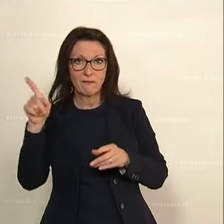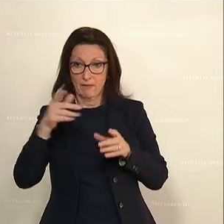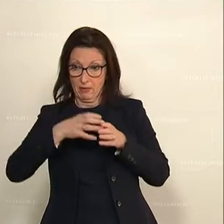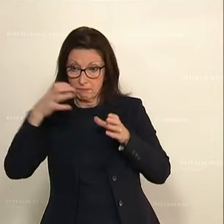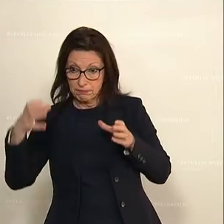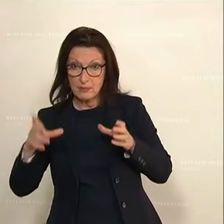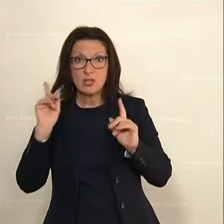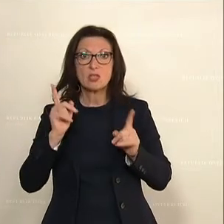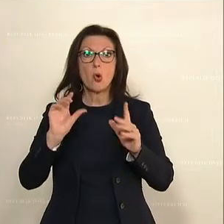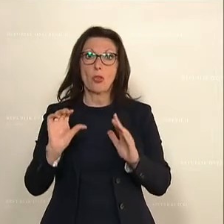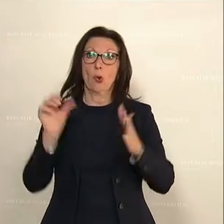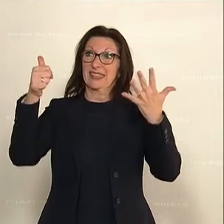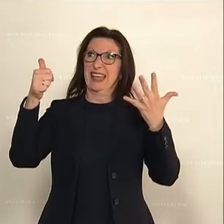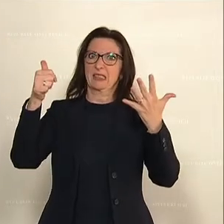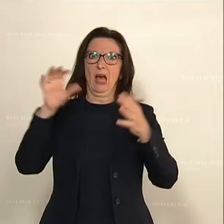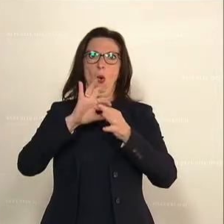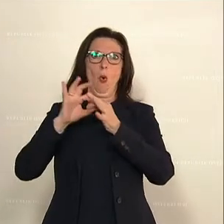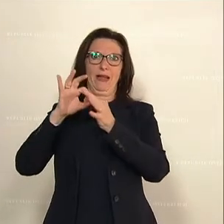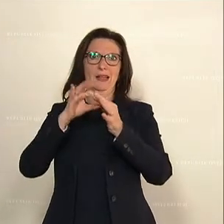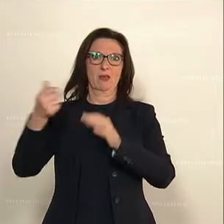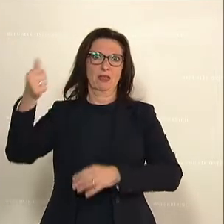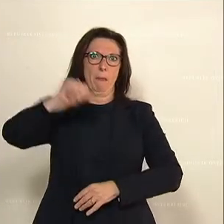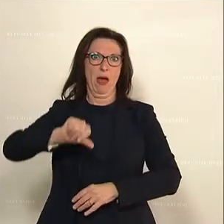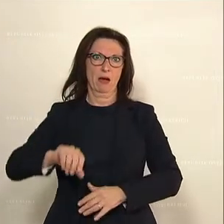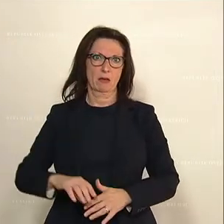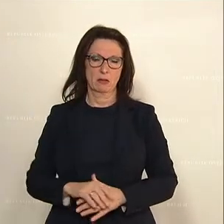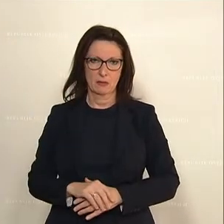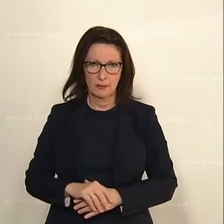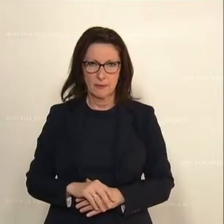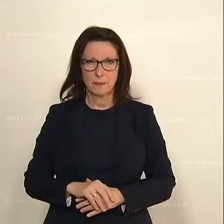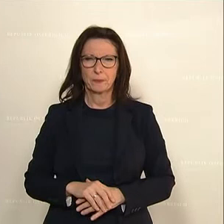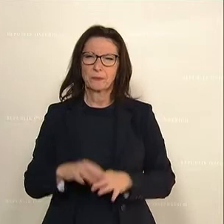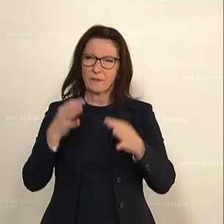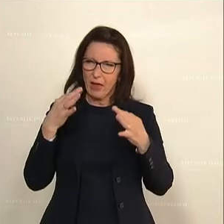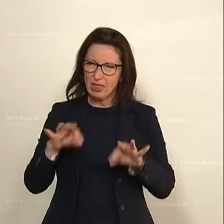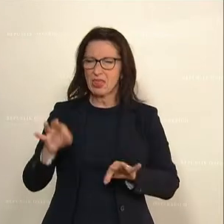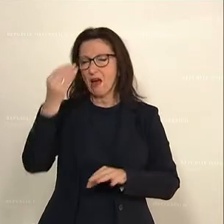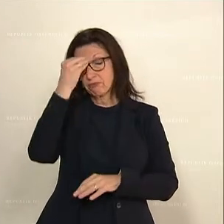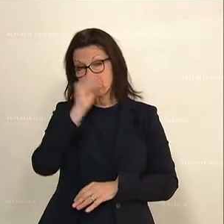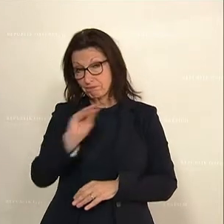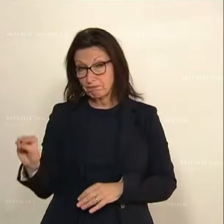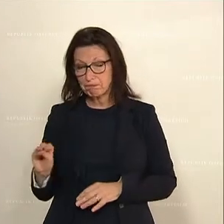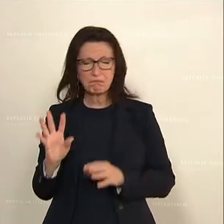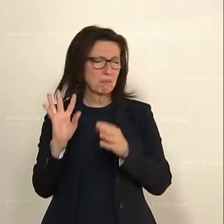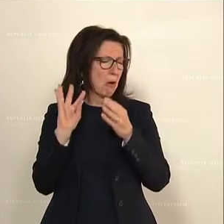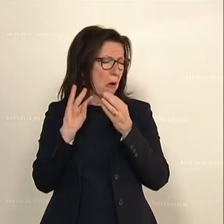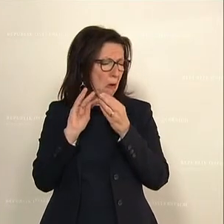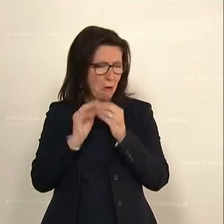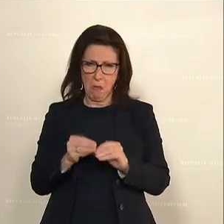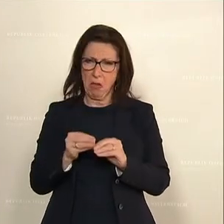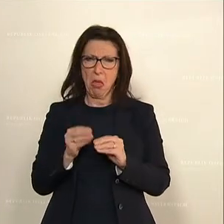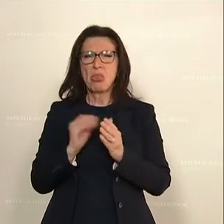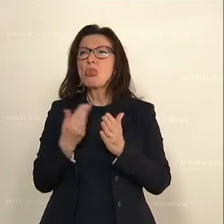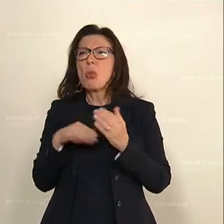eine sechste Organisationseinheit involvieren kann. Ich darf Ihnen sagen, komplizierter geht es nicht